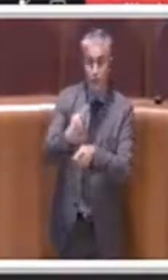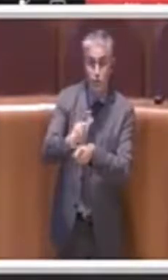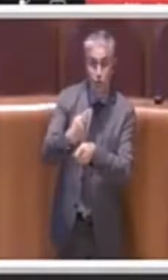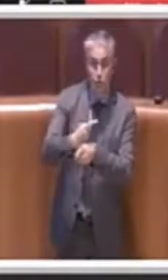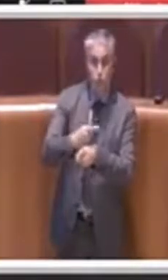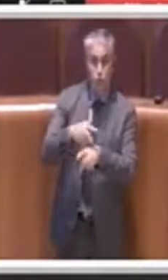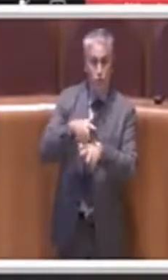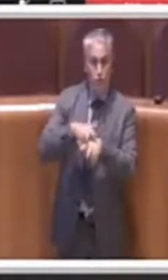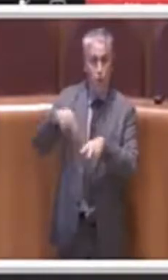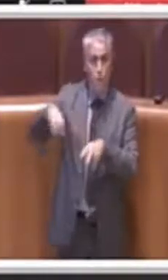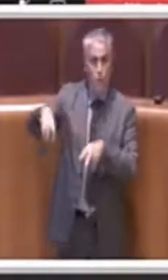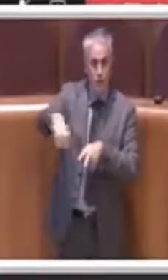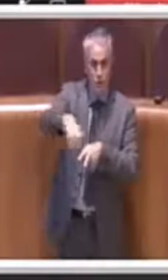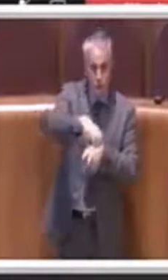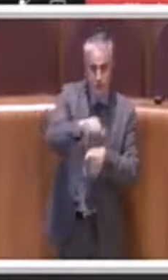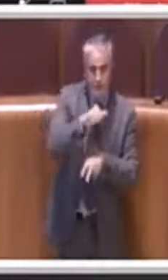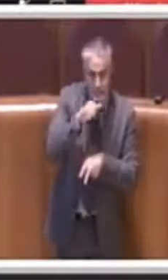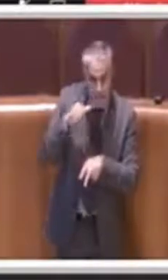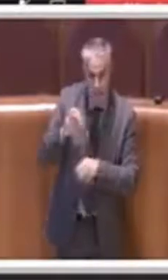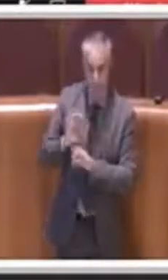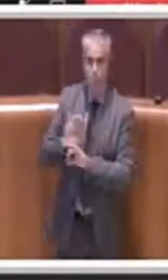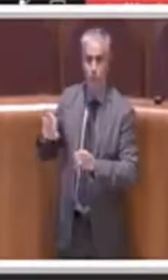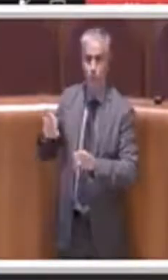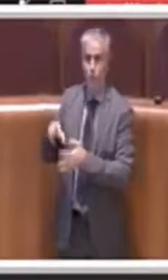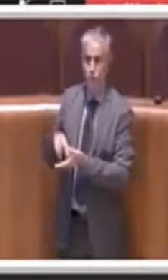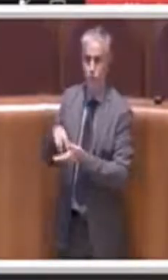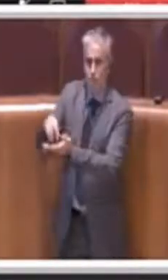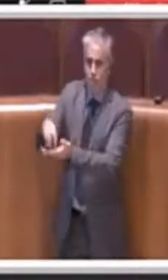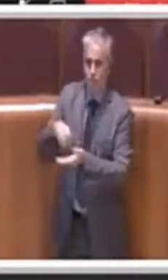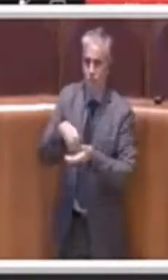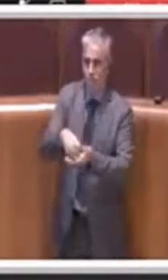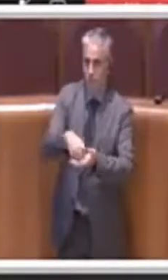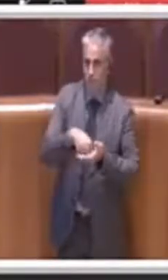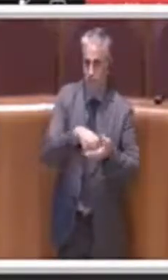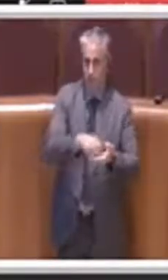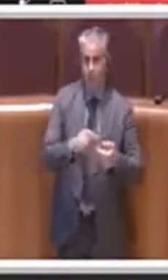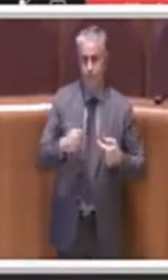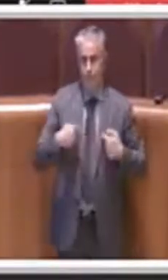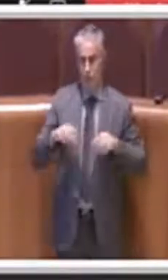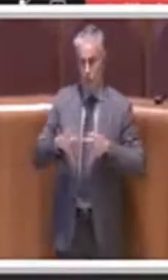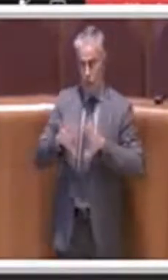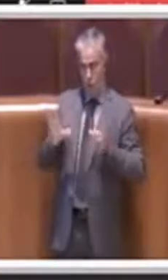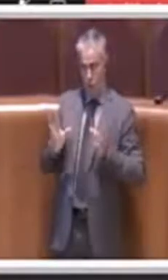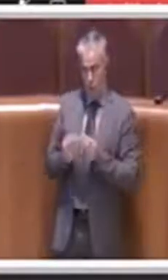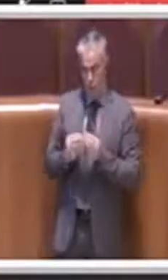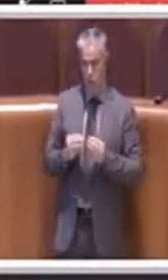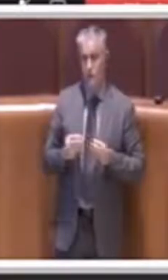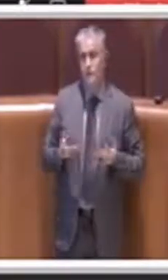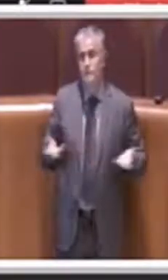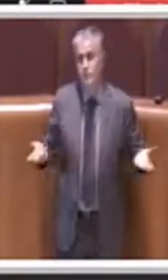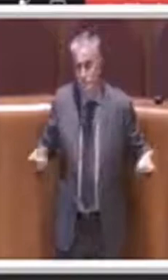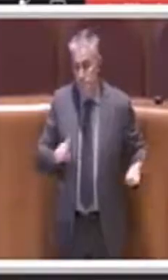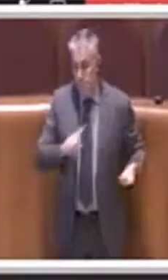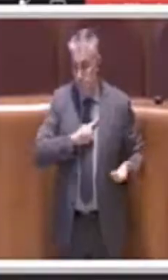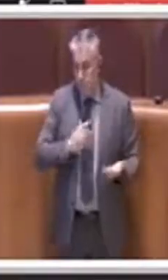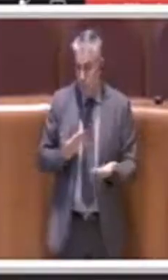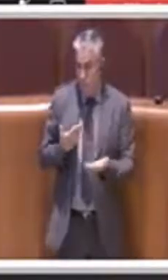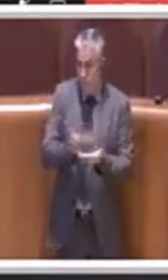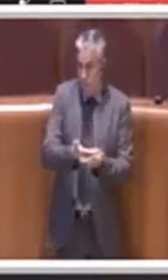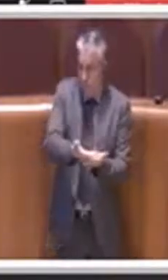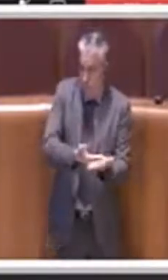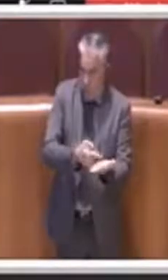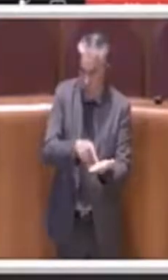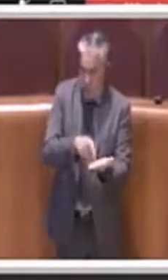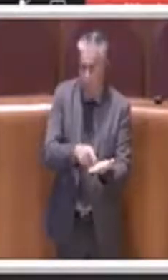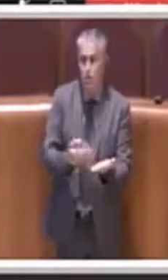stato. Credo ovviamente, quindi, da questo punto di vista, in conclusione, Presidente, che questo sia un provvedimento assolutamente in